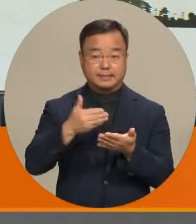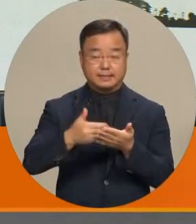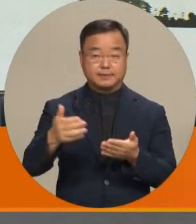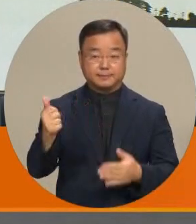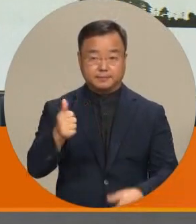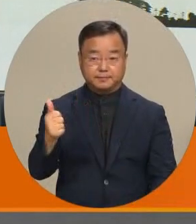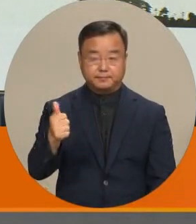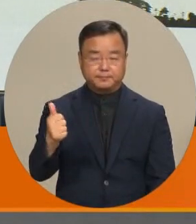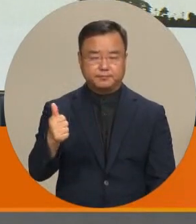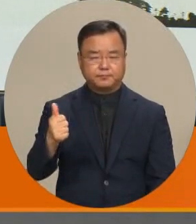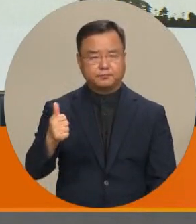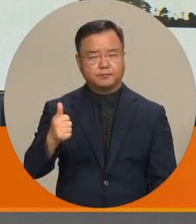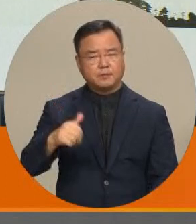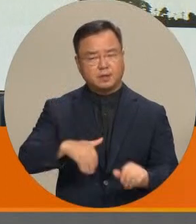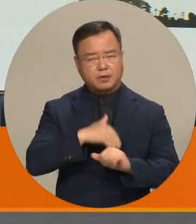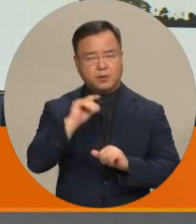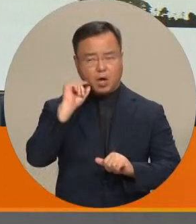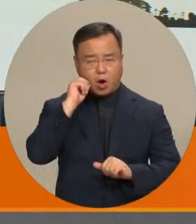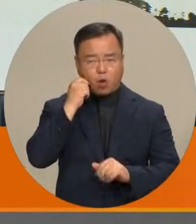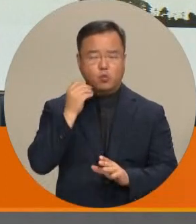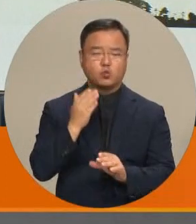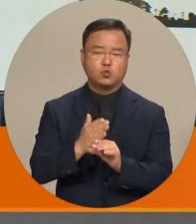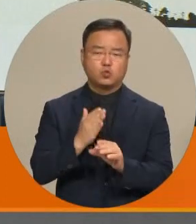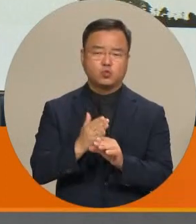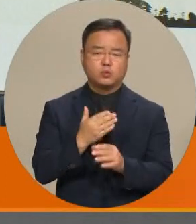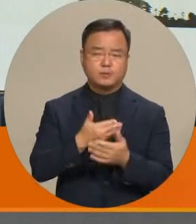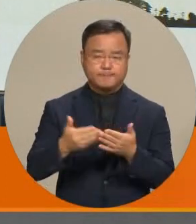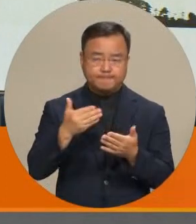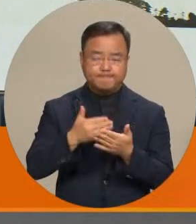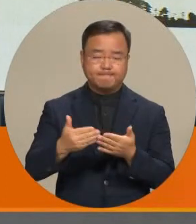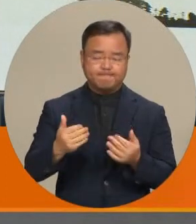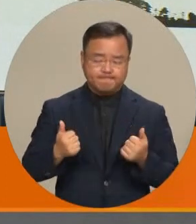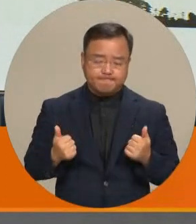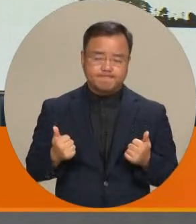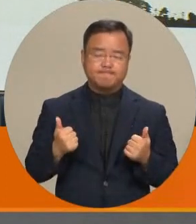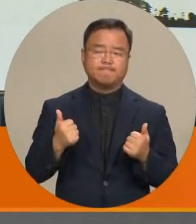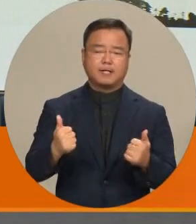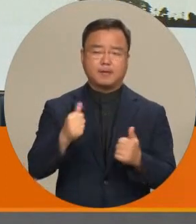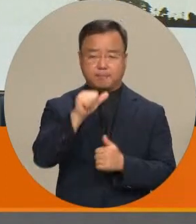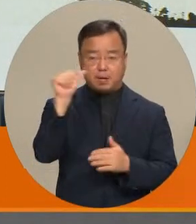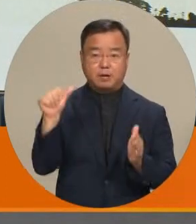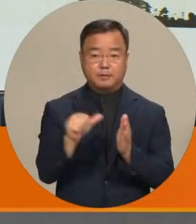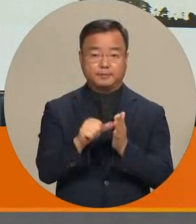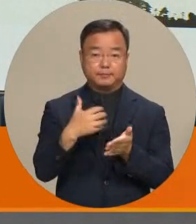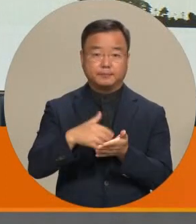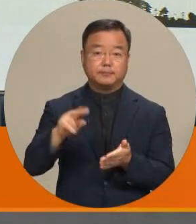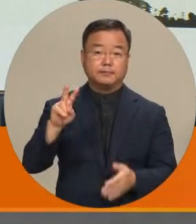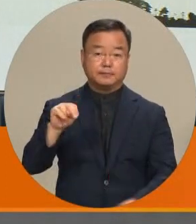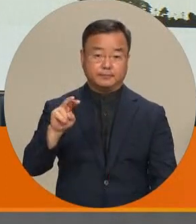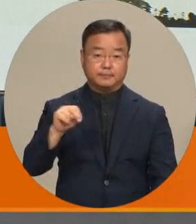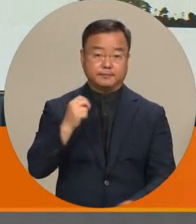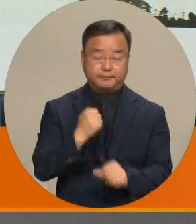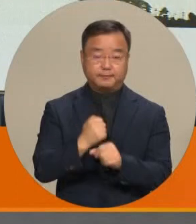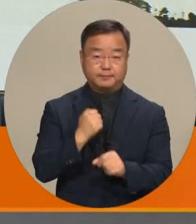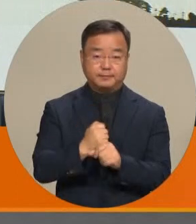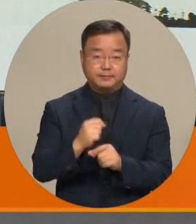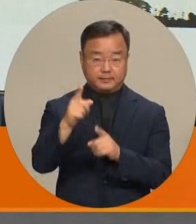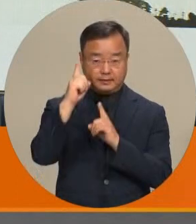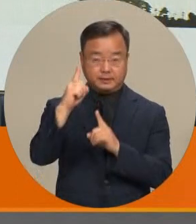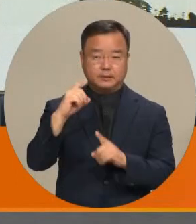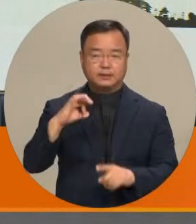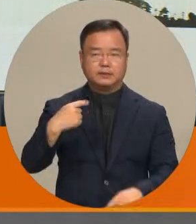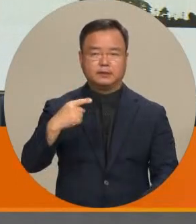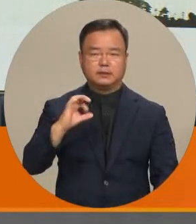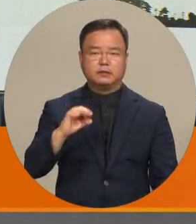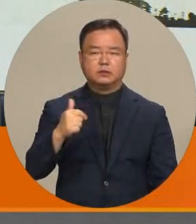악조건 속에서도 예술 혼을 불태우며 평생 2만여 점의 작품을 남긴 고암 이응노 화백. 교과서